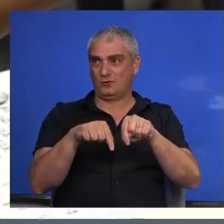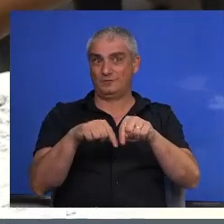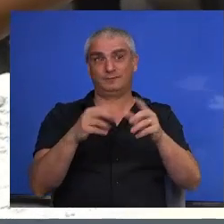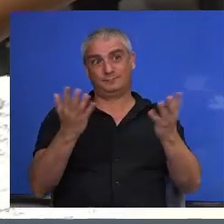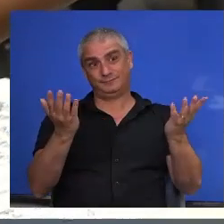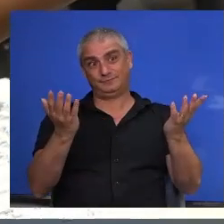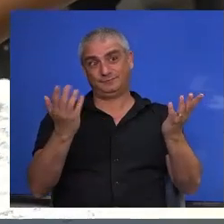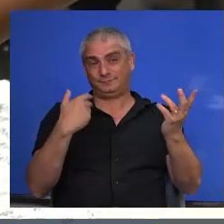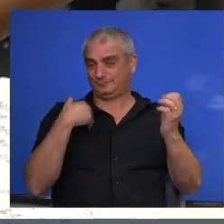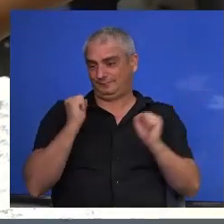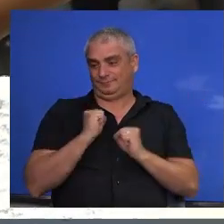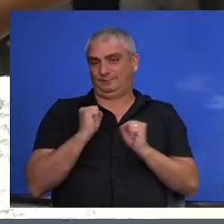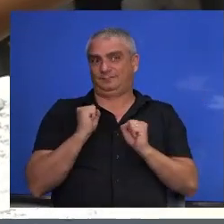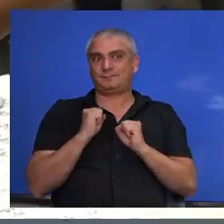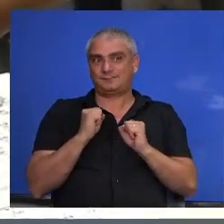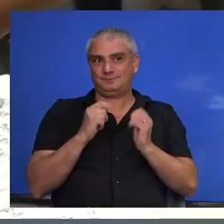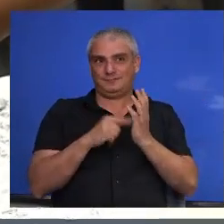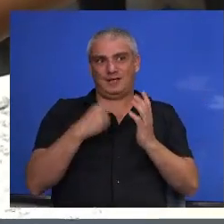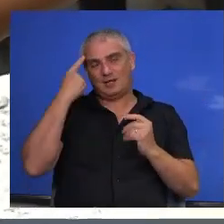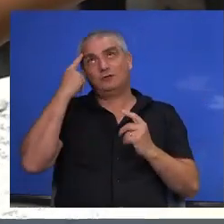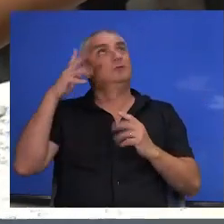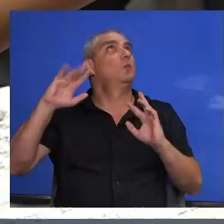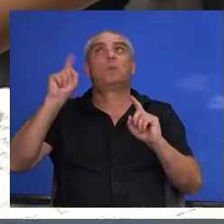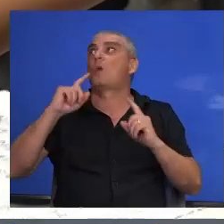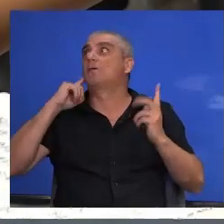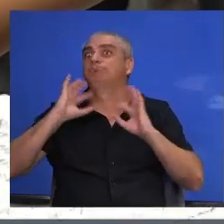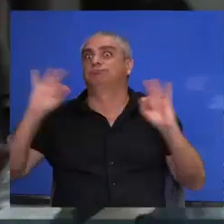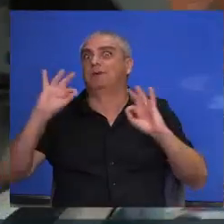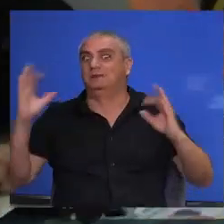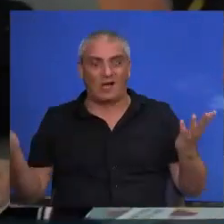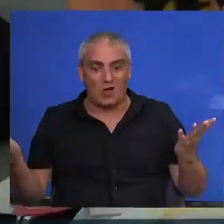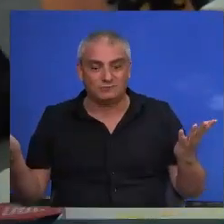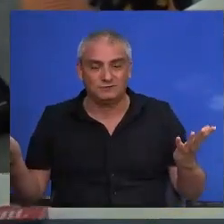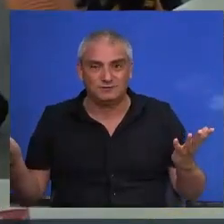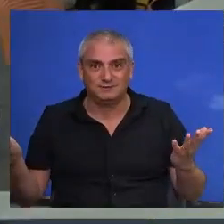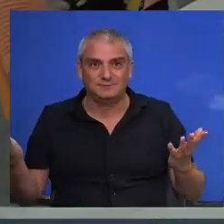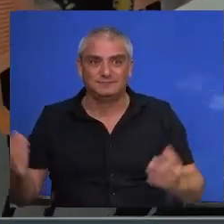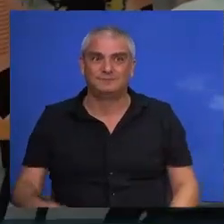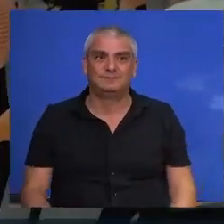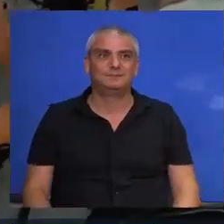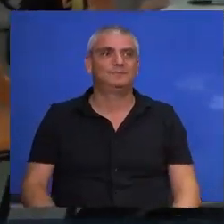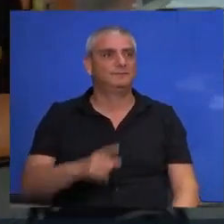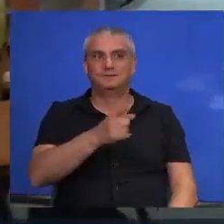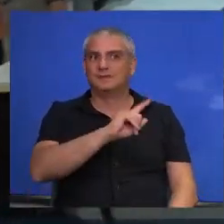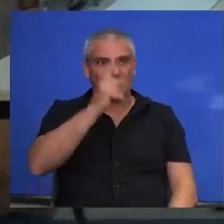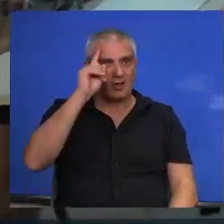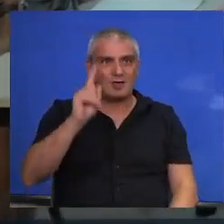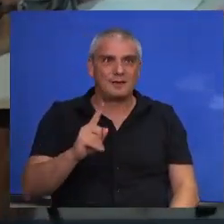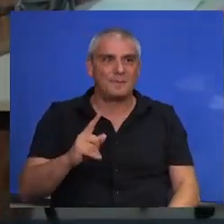והייתי מפוחד בגלל שחשבתי שיהיו אזעקות. אתם לא